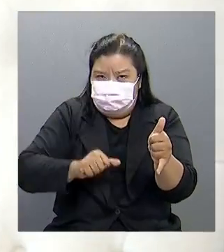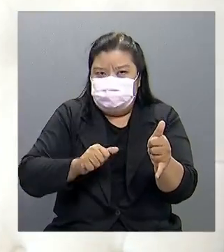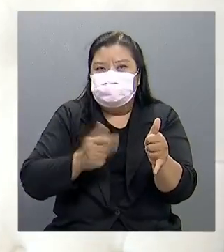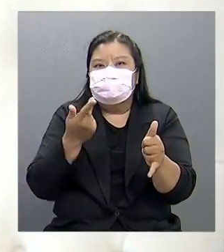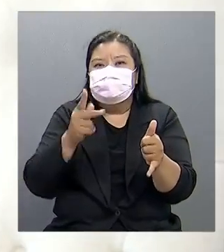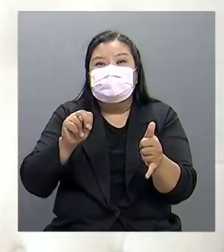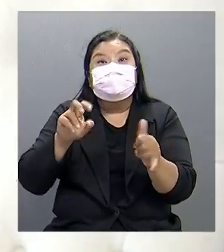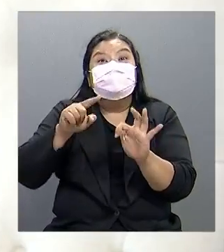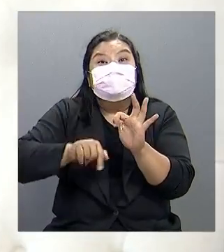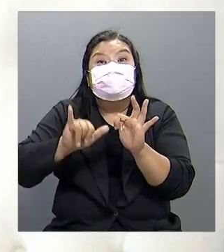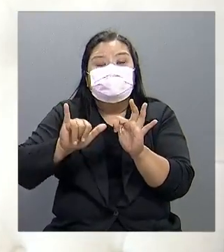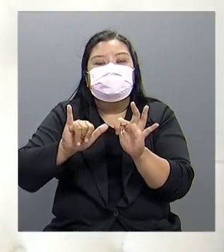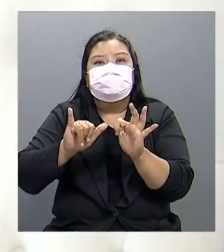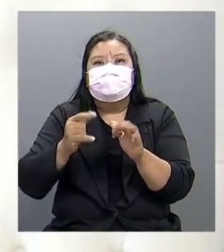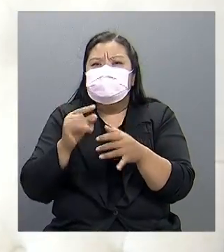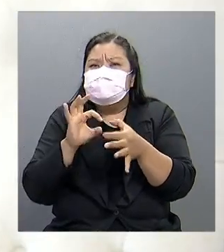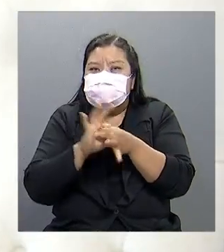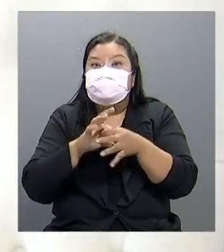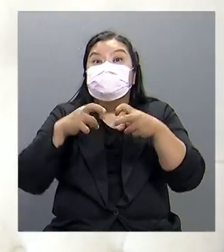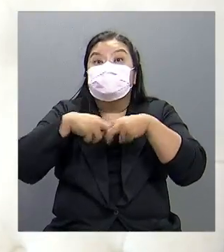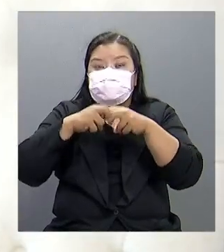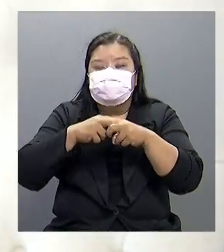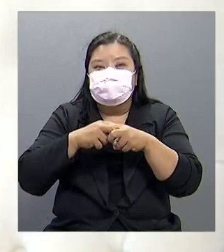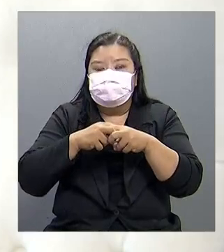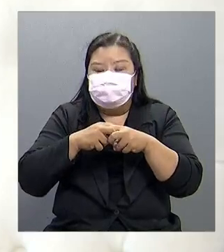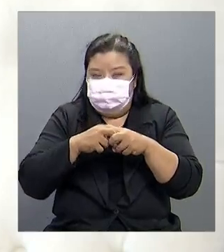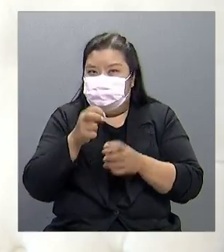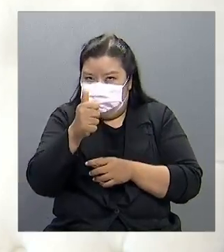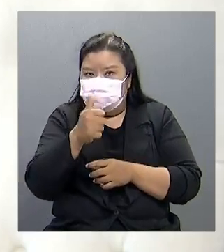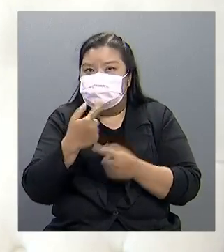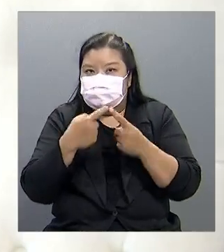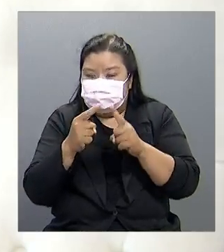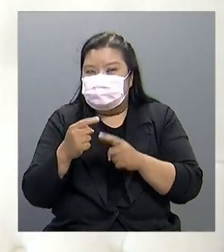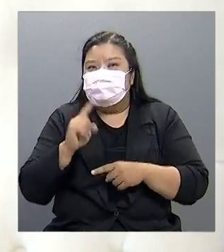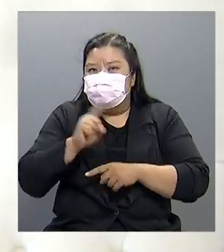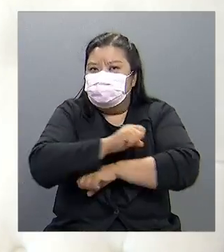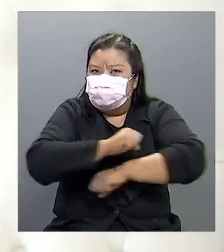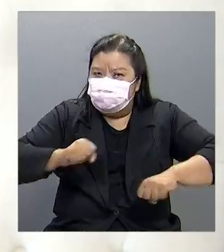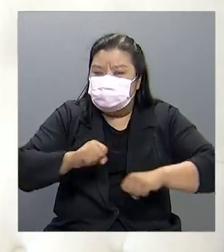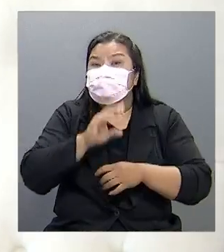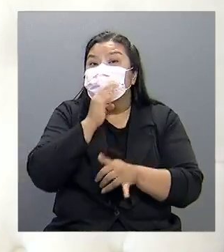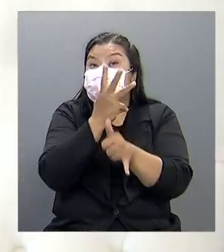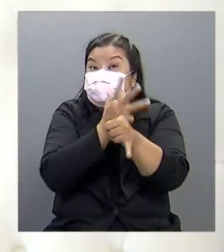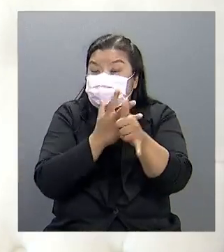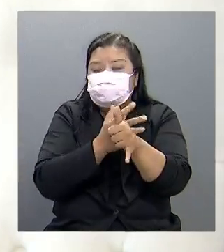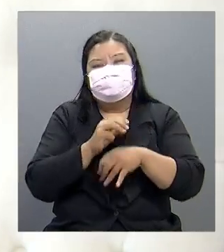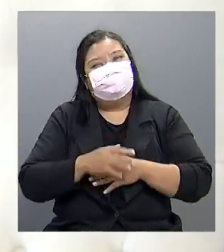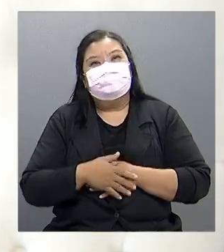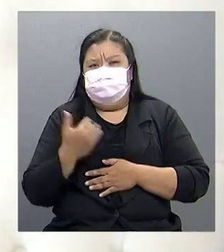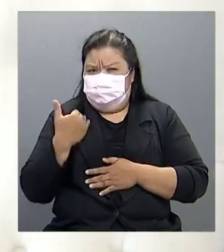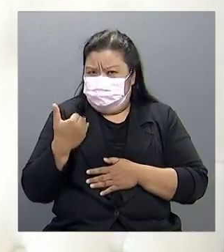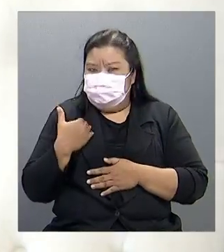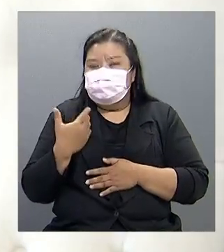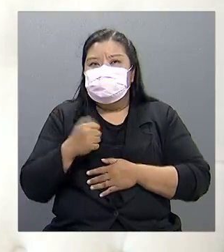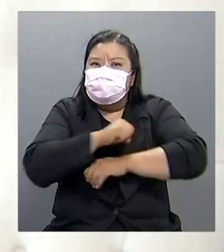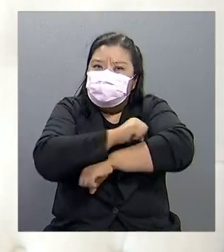ออกกำลังกายเราแนะนำอย่างนี้ฮะกล้ามเนื้อหลังเนี่ยส่วนใหญ่เราใช้อย่างเดียวเราไม่ค่อยออกกำลังใช่ไหมฮะมันจะมีท่าออกกำลังกายอยู่ประมาณ 2-3